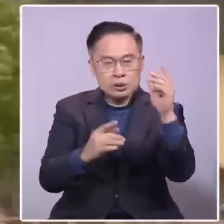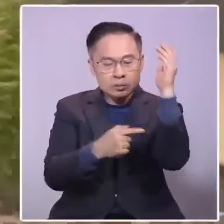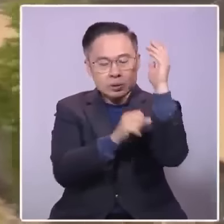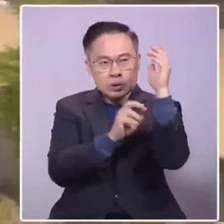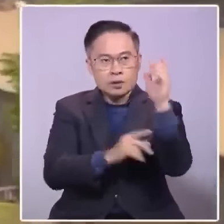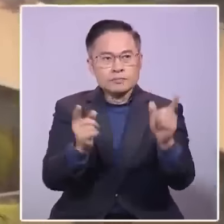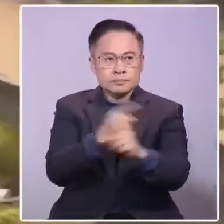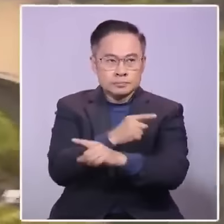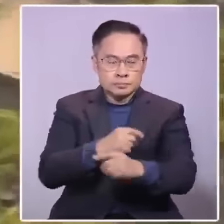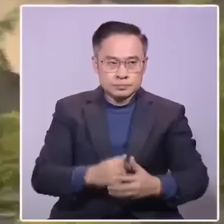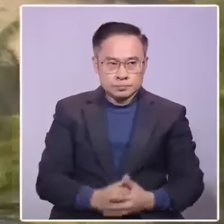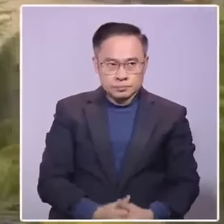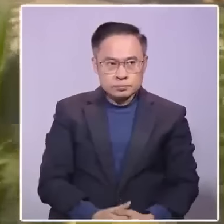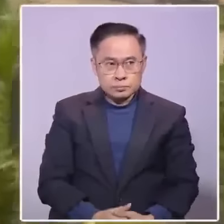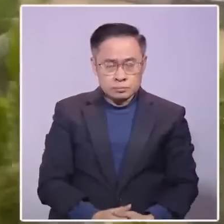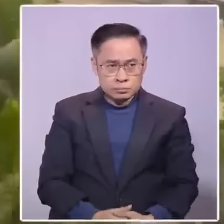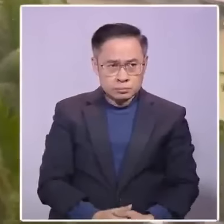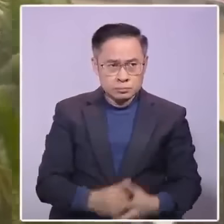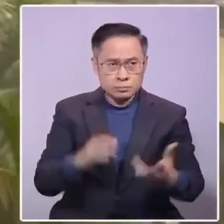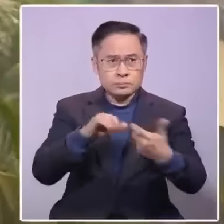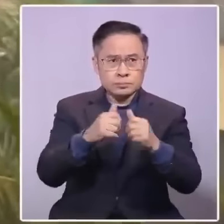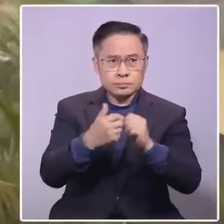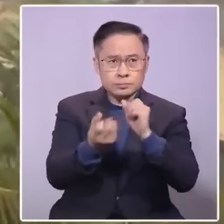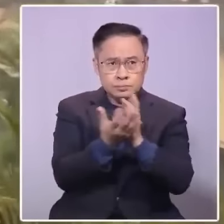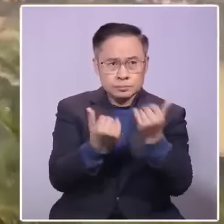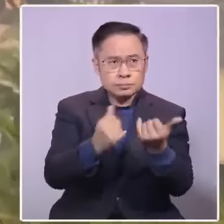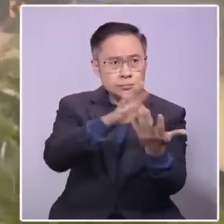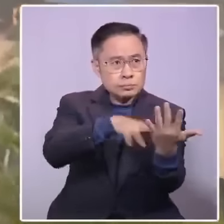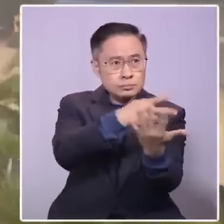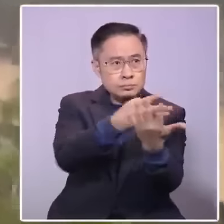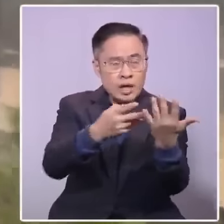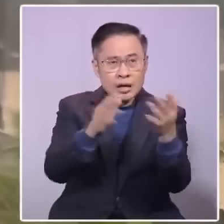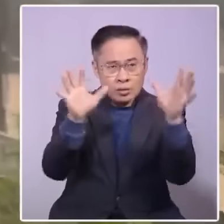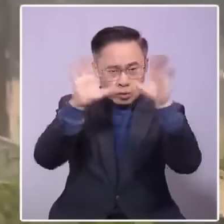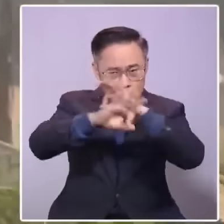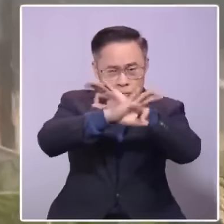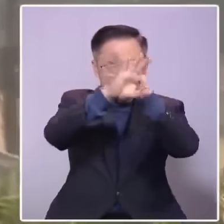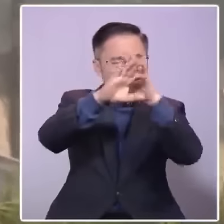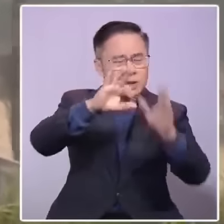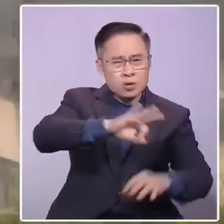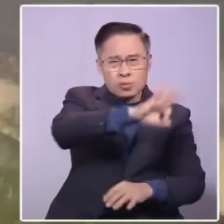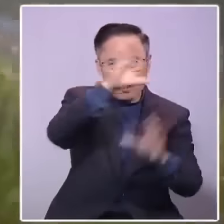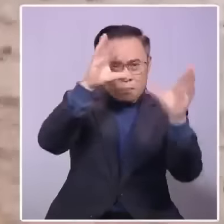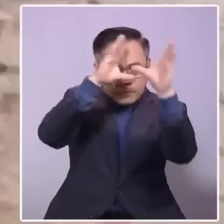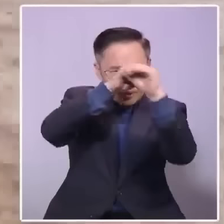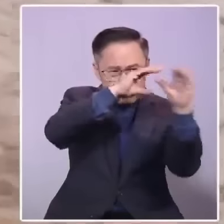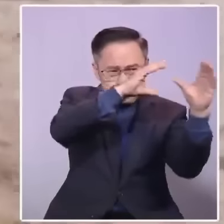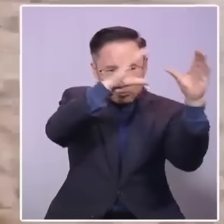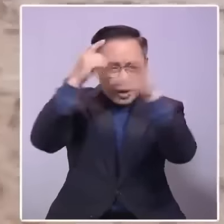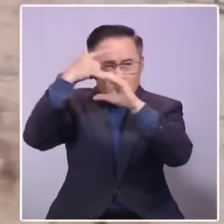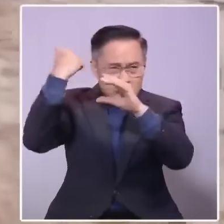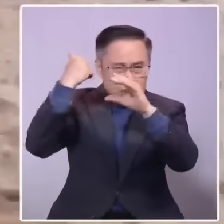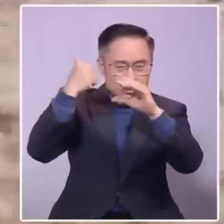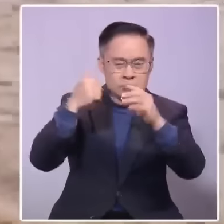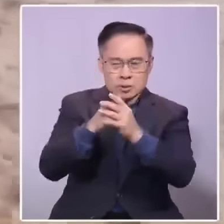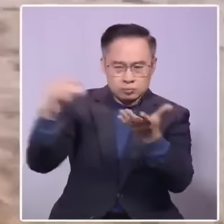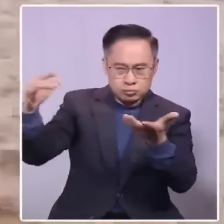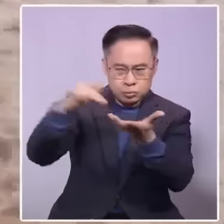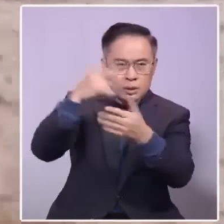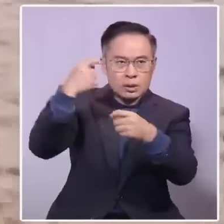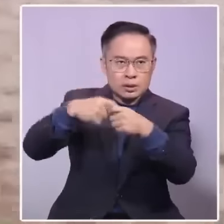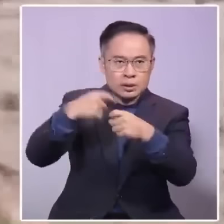ก็ต้องอาจจะต้องมีการวางแผนแล้วก็เดี๋ยวรอดูว่าทางสนามบินจะออกมาอัปเดตอย่าง